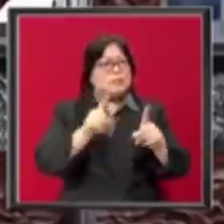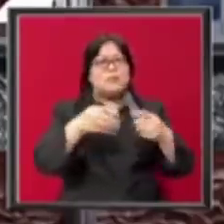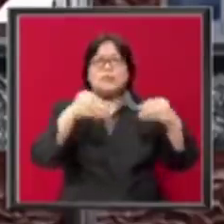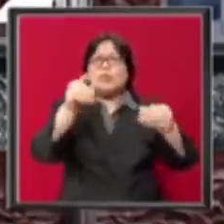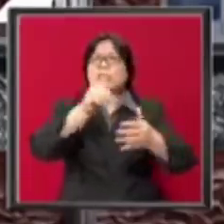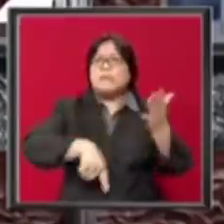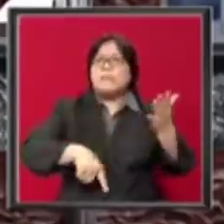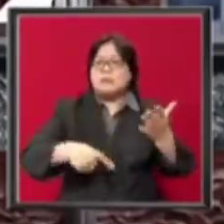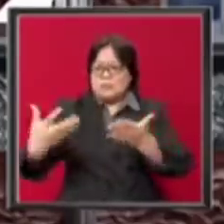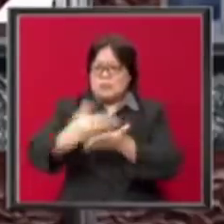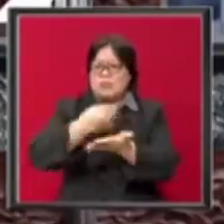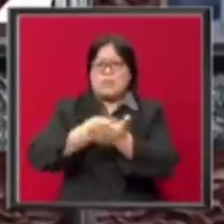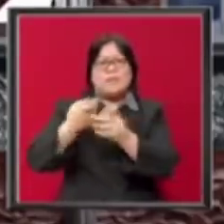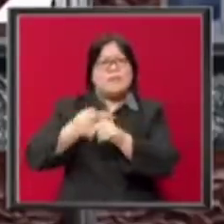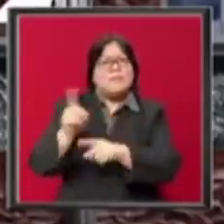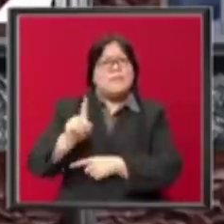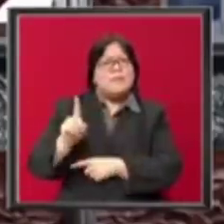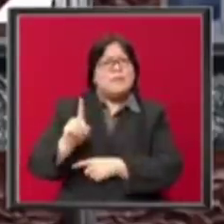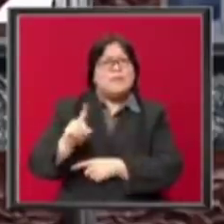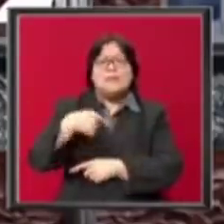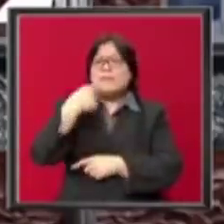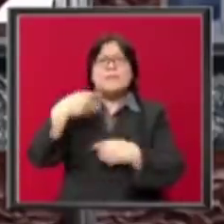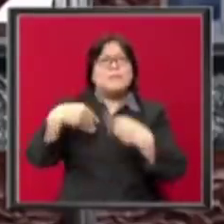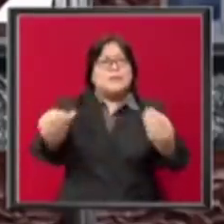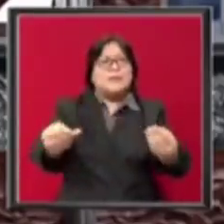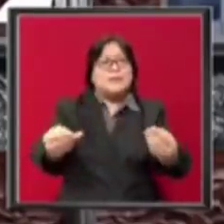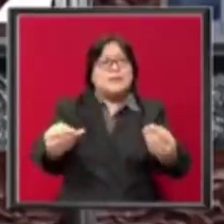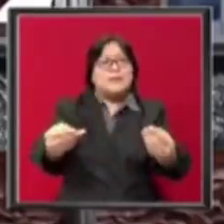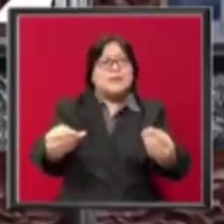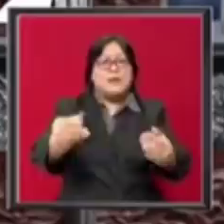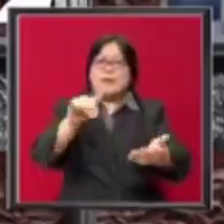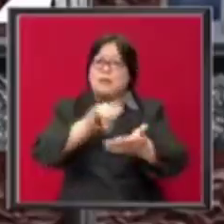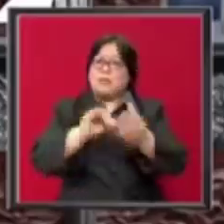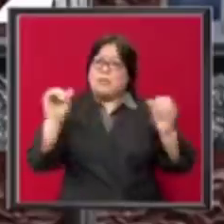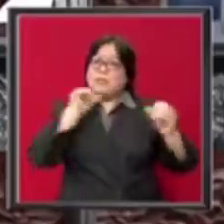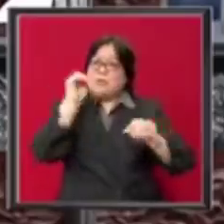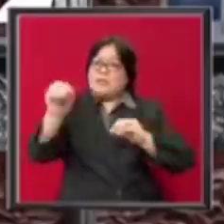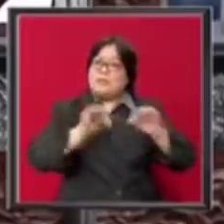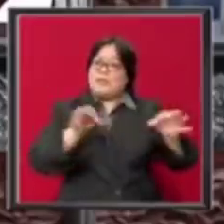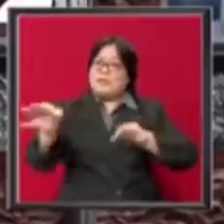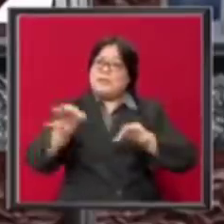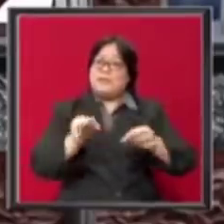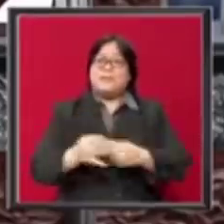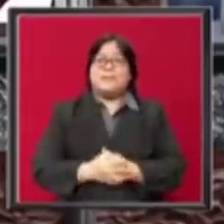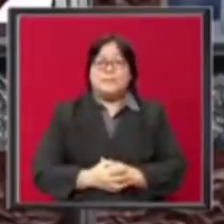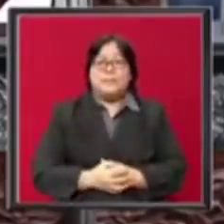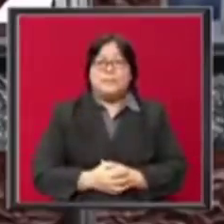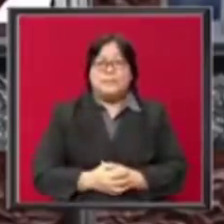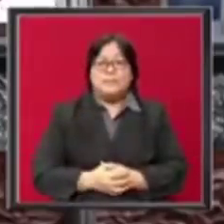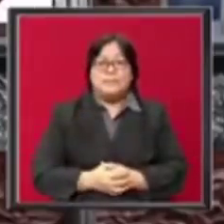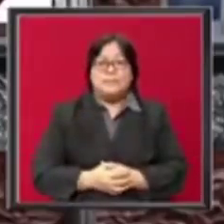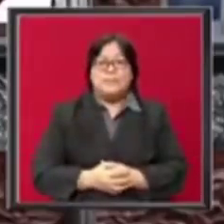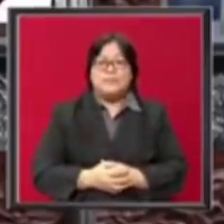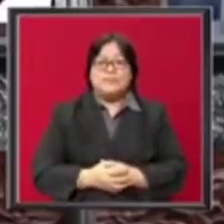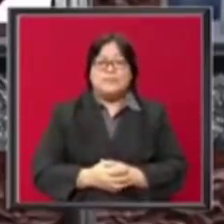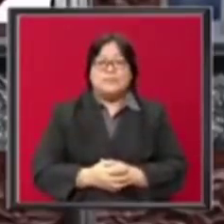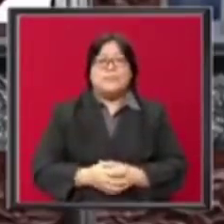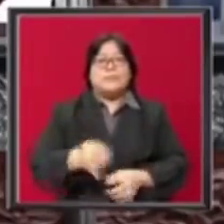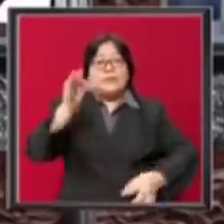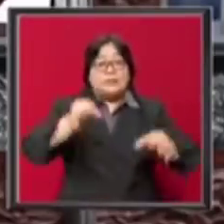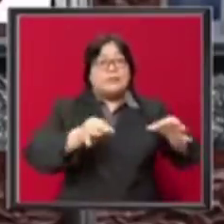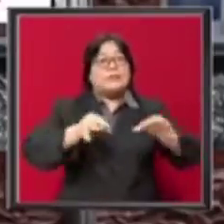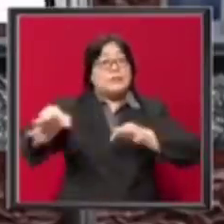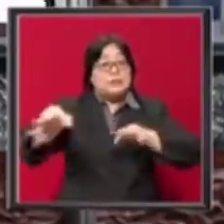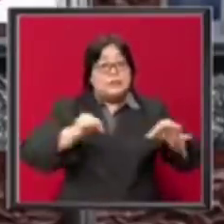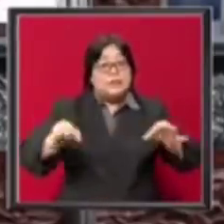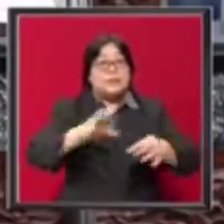apa? Nak dapat dari mana? Siapa nak bagi? Ini tidak dijelaskan. Ya. Jadi kalau